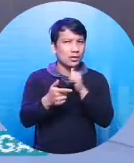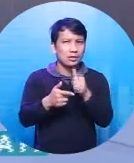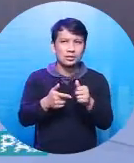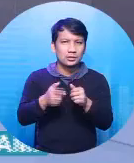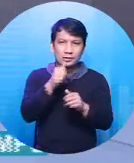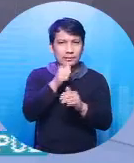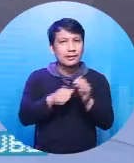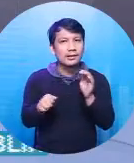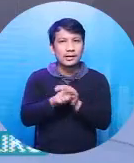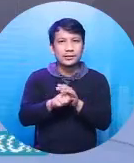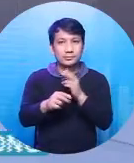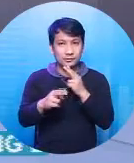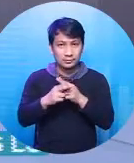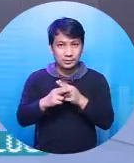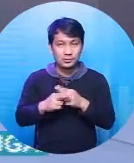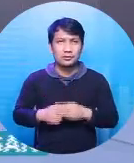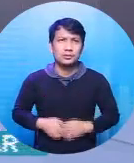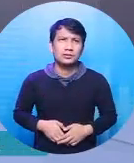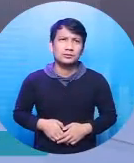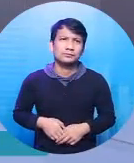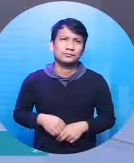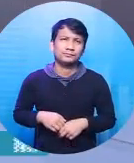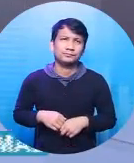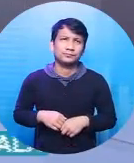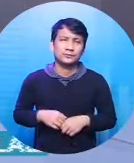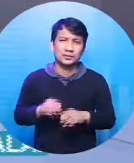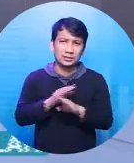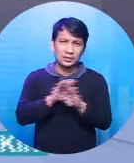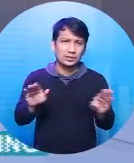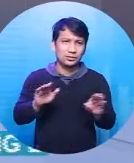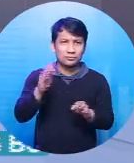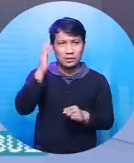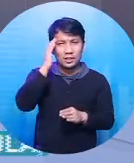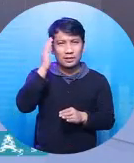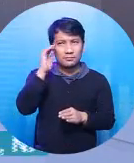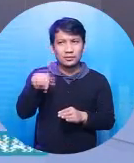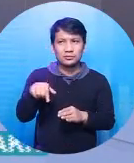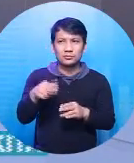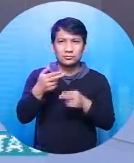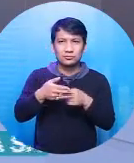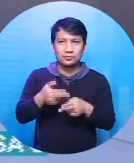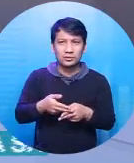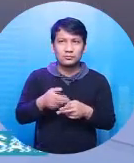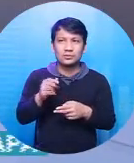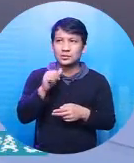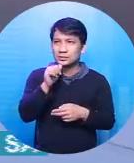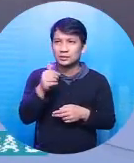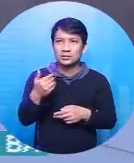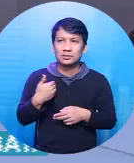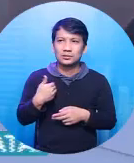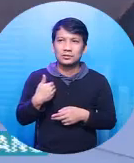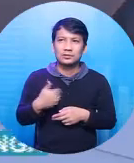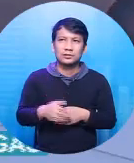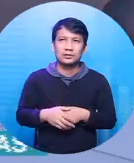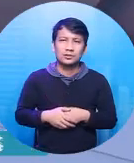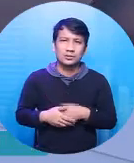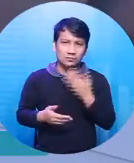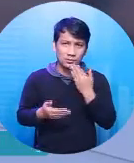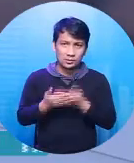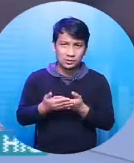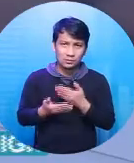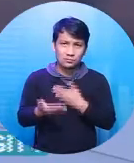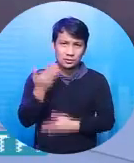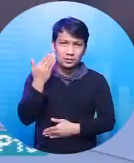nila. Kahit isa sa kanila, hindi niyo po makikilala. Okay. Alias Mary, magandang umaga po,